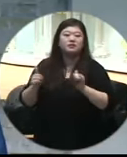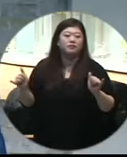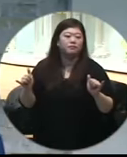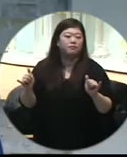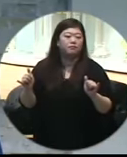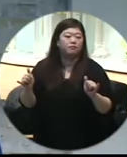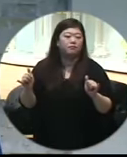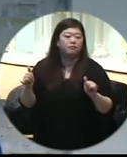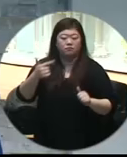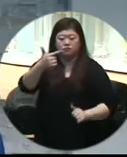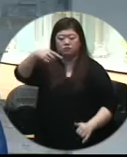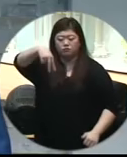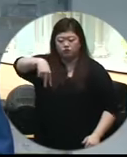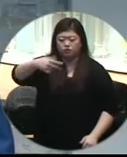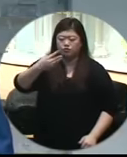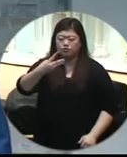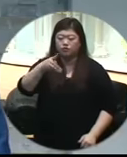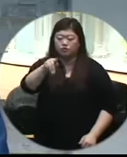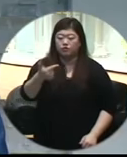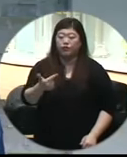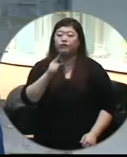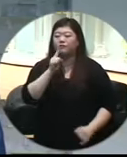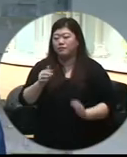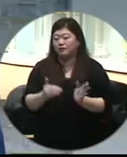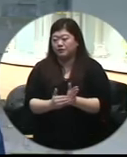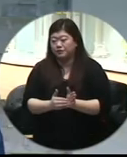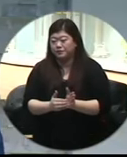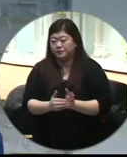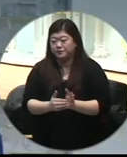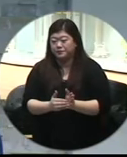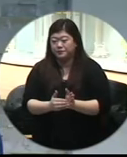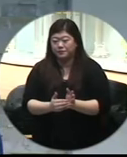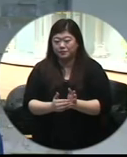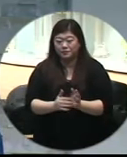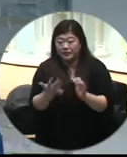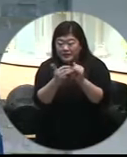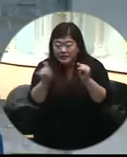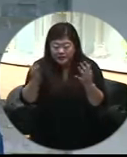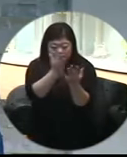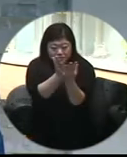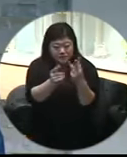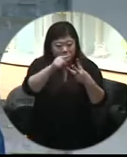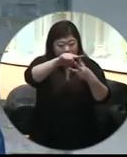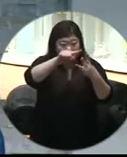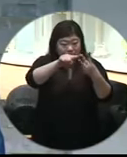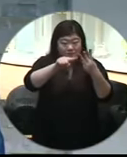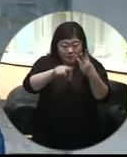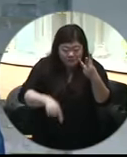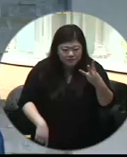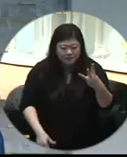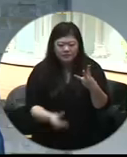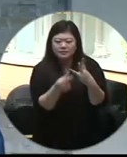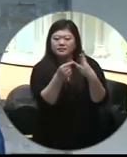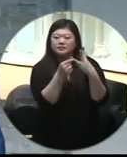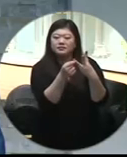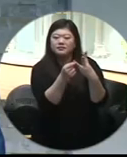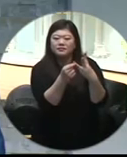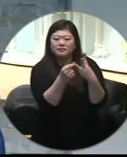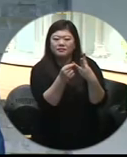뉴턴은 정리했어요. 뉴턴은 이런 세 번째 종류의 사람에 의해서